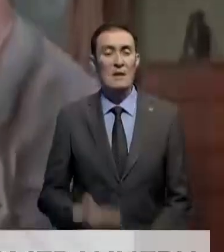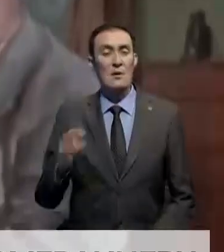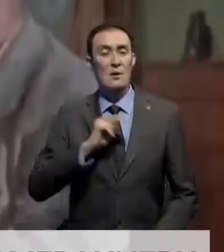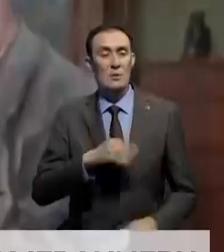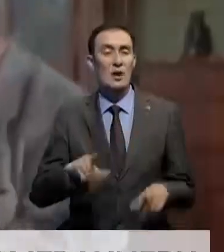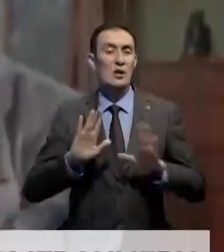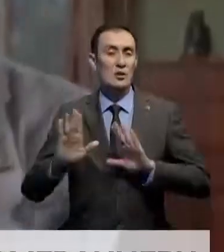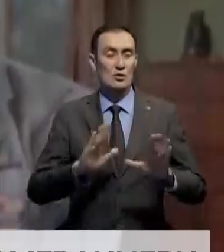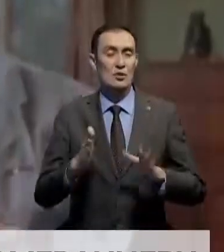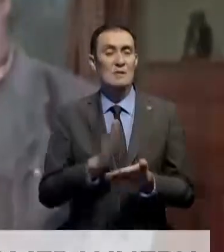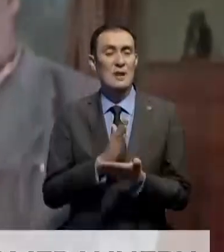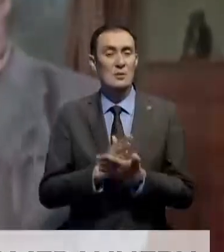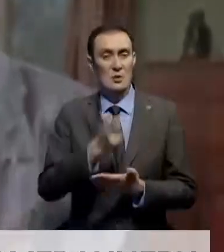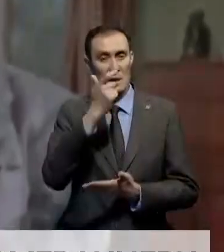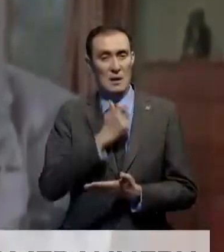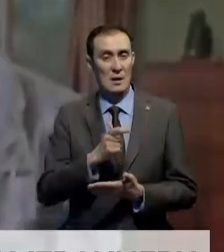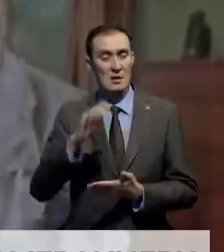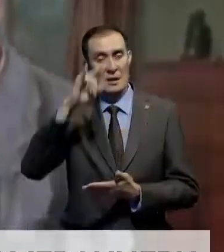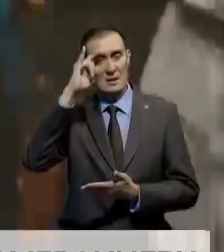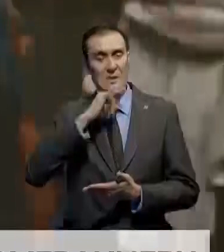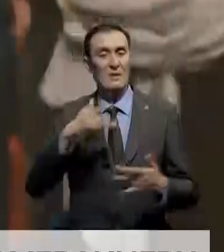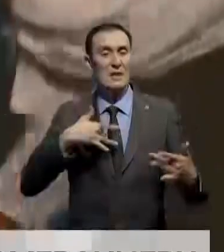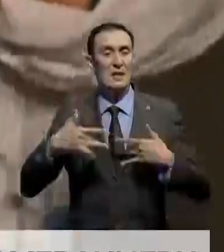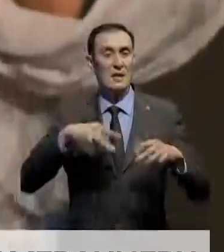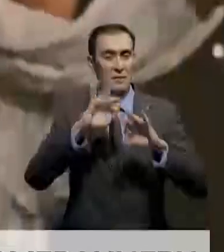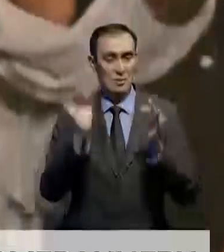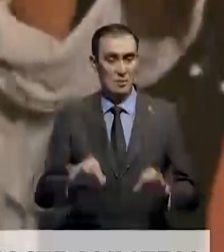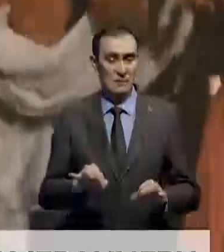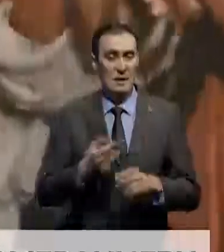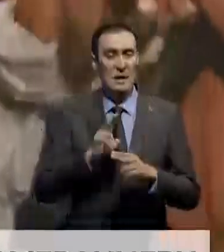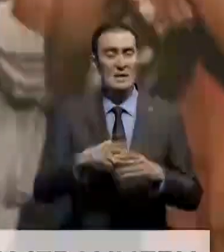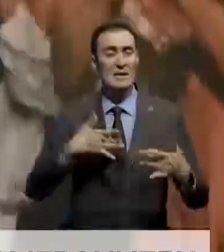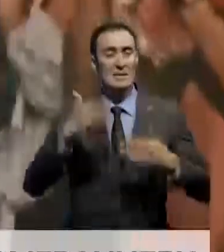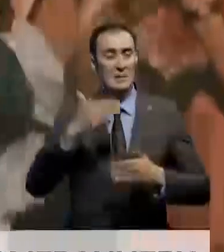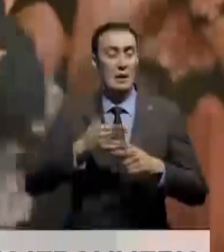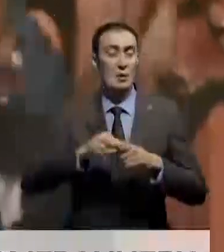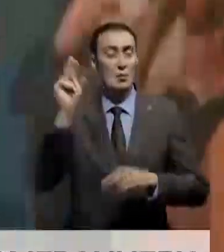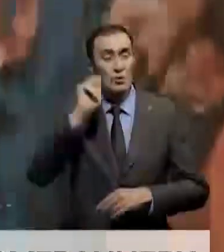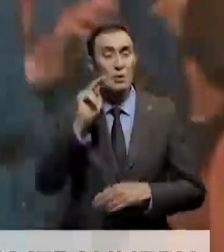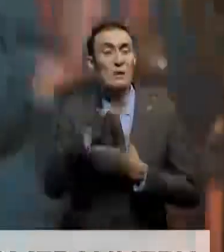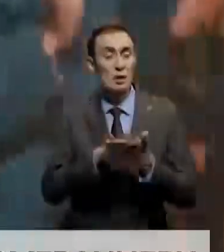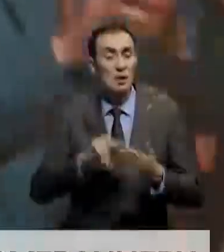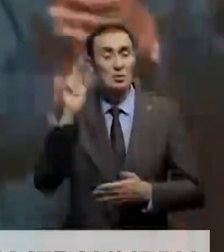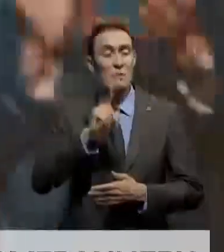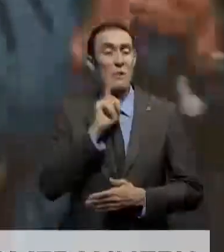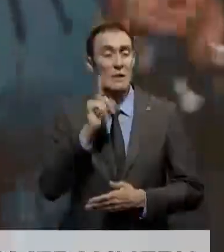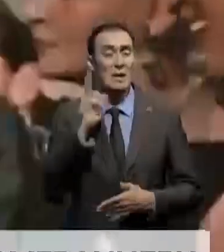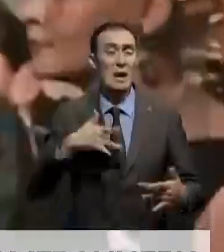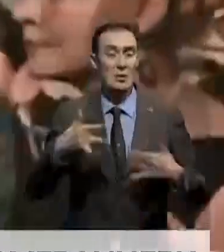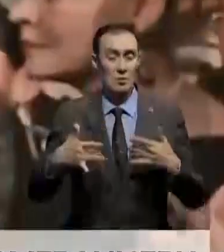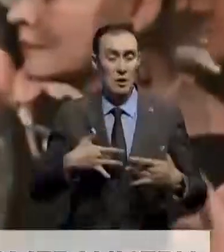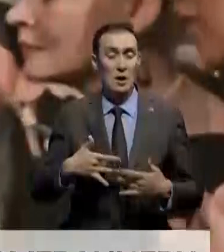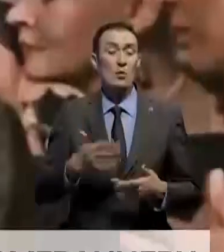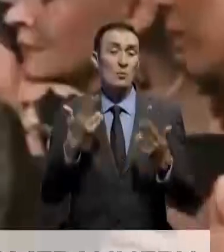как режиссера сегодня считается классикой отечественного театрального искусства. На этих спектаклях учились и будут продолжать учиться молодые актеры.